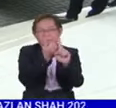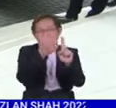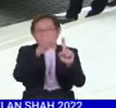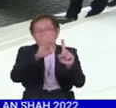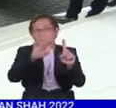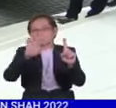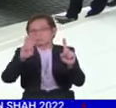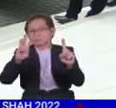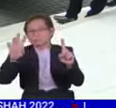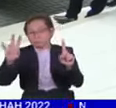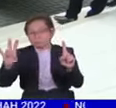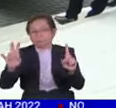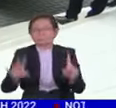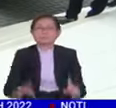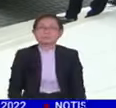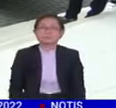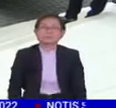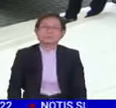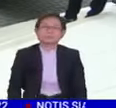1967.